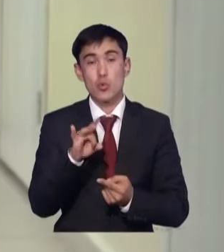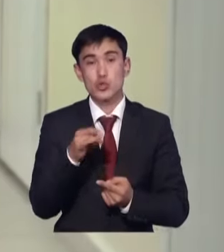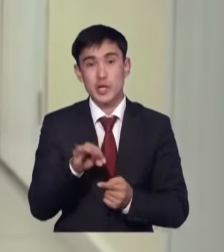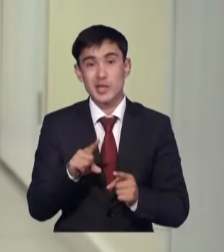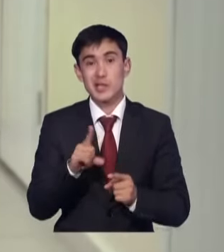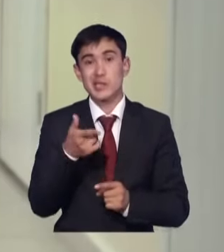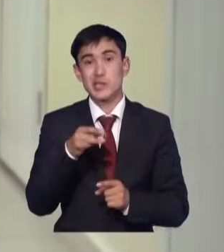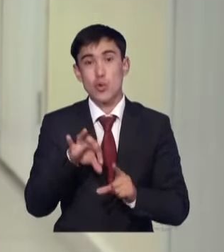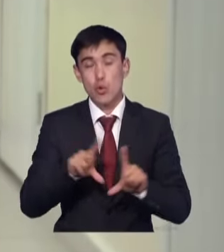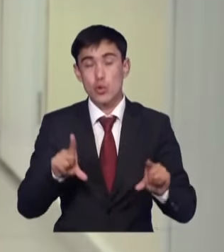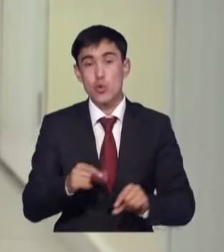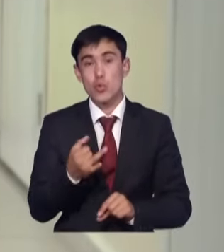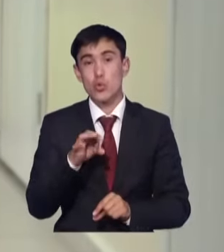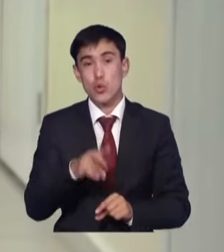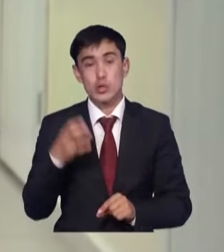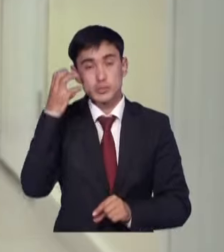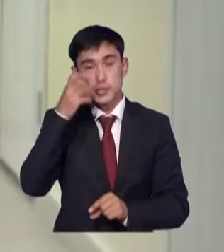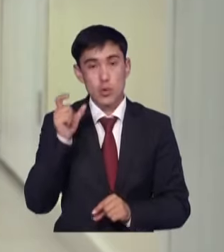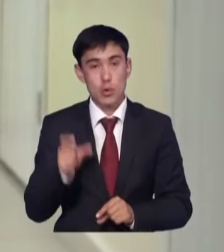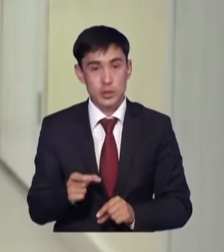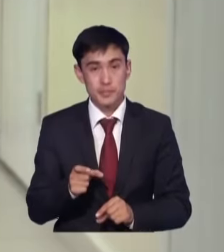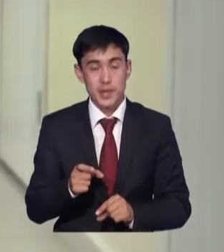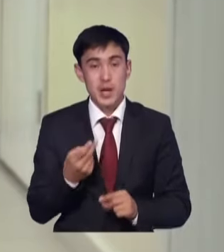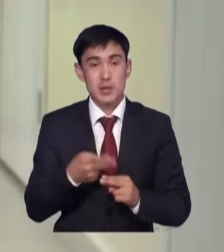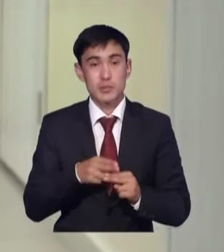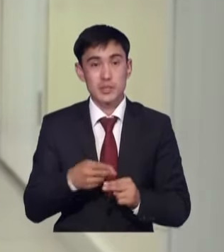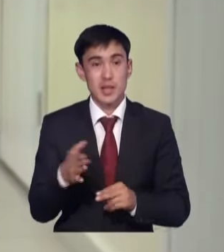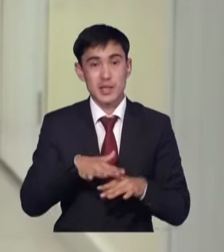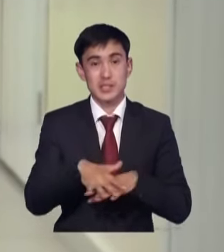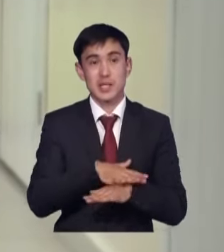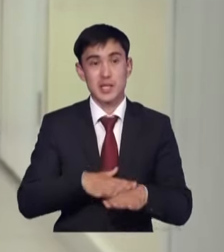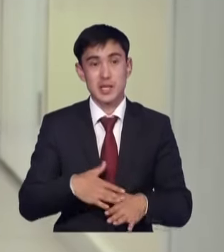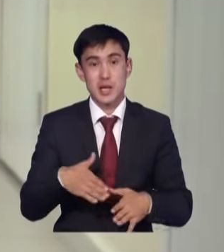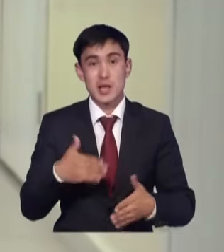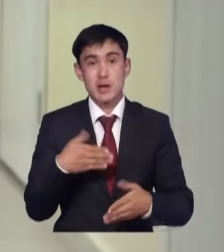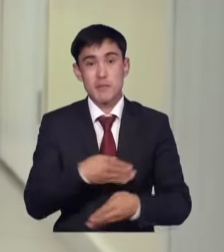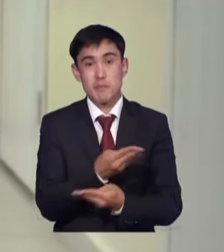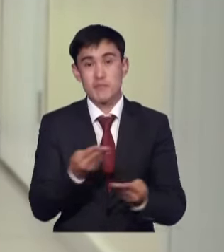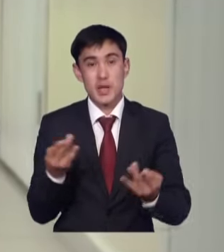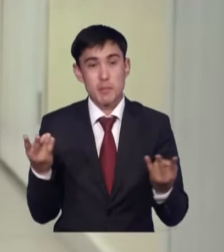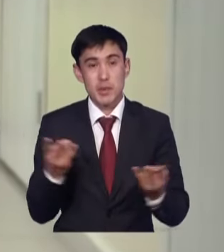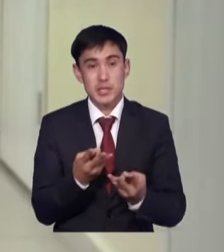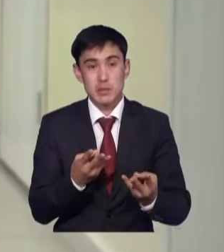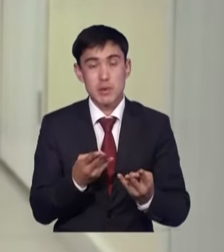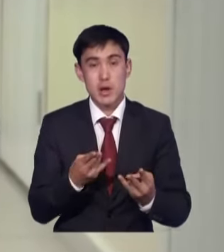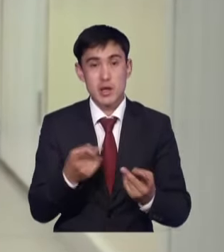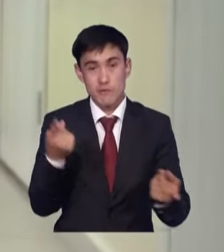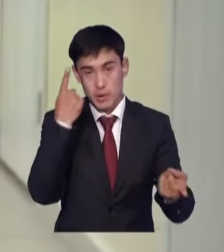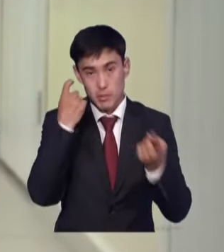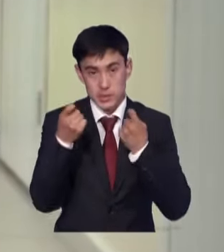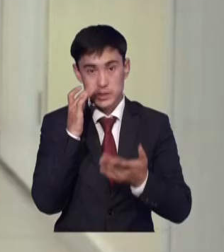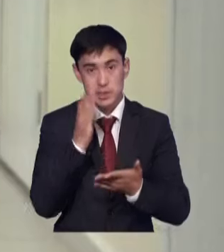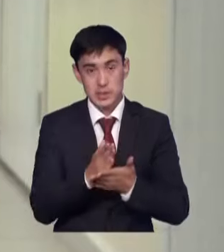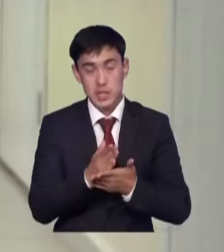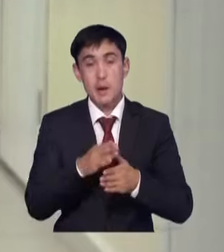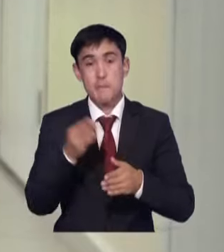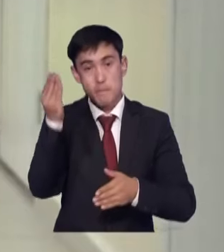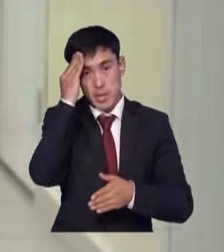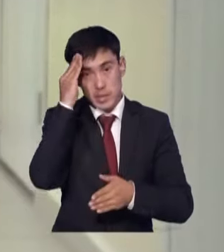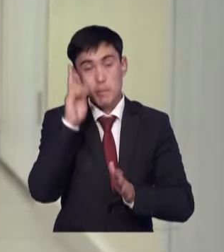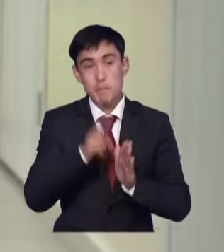акушера-гинеколога, уролога и психолога. Кроме того, для населения представлена вся необходимая информация о